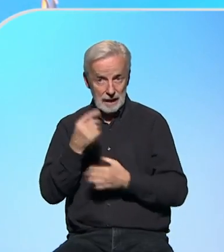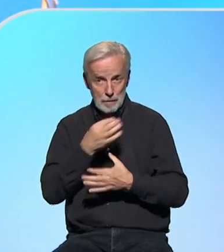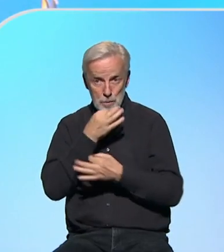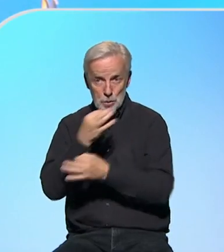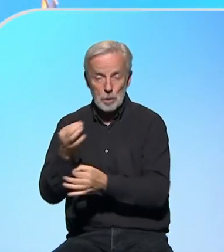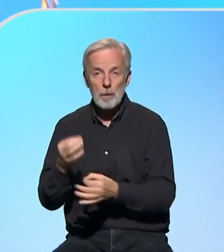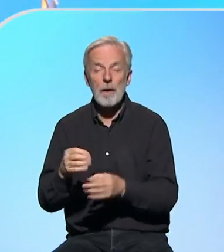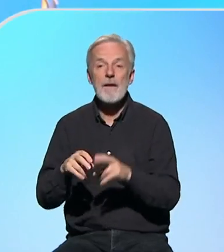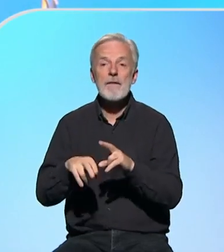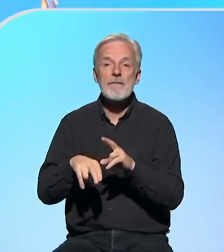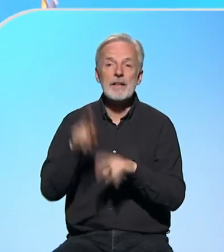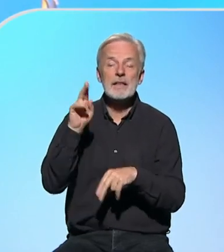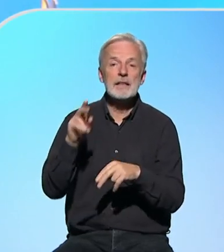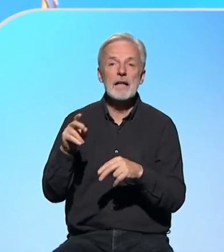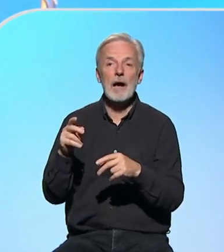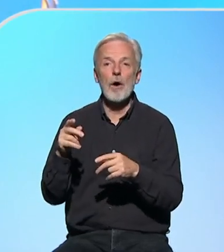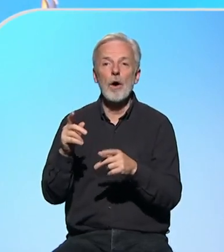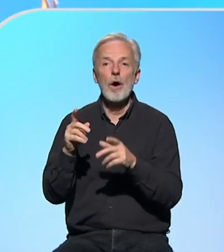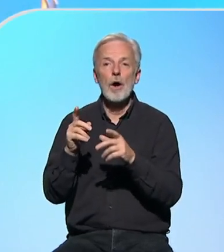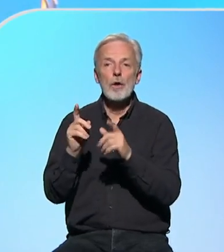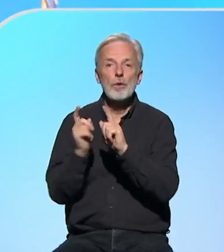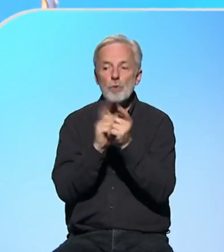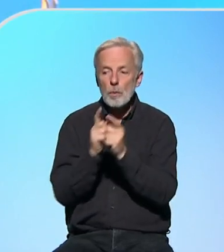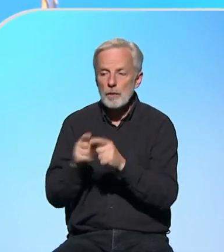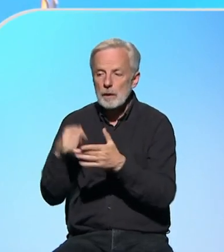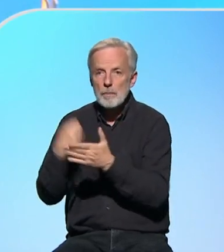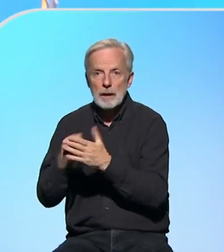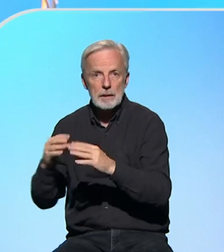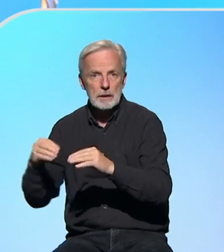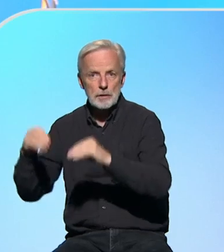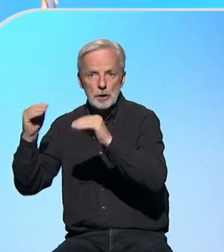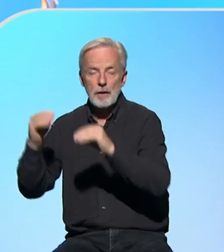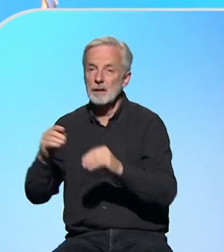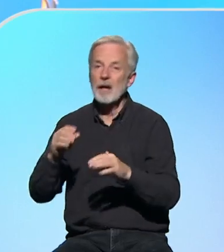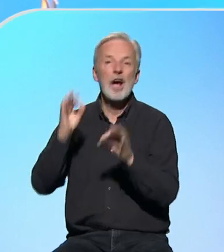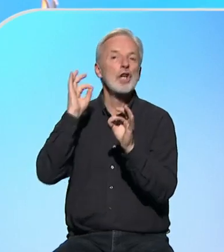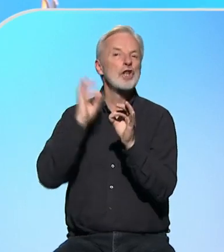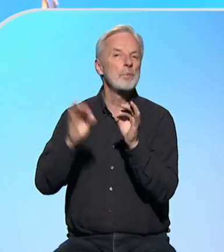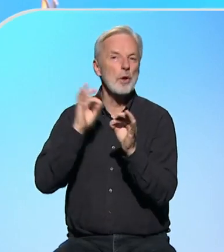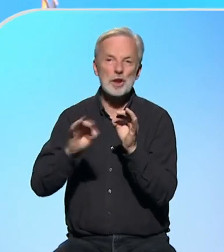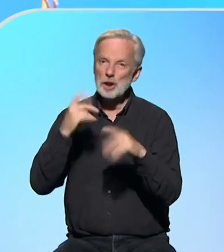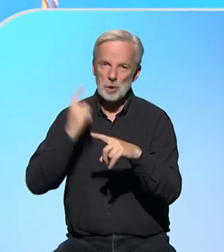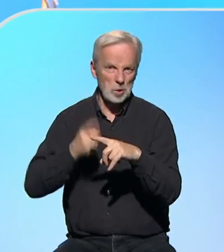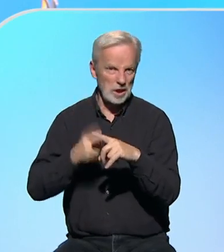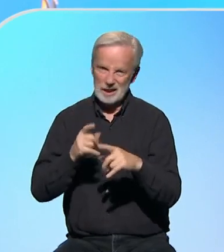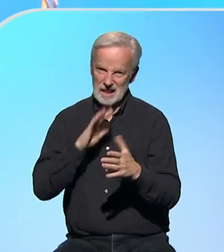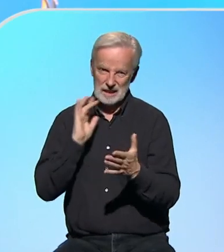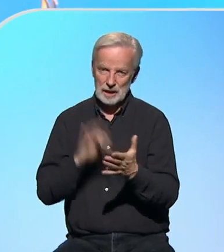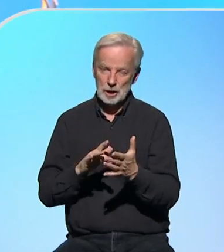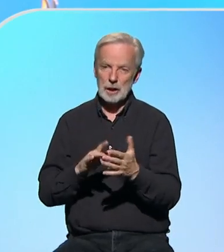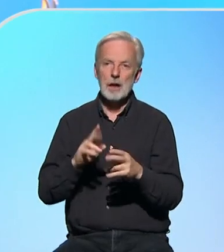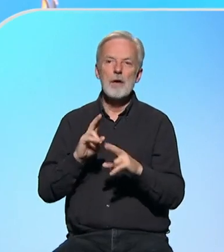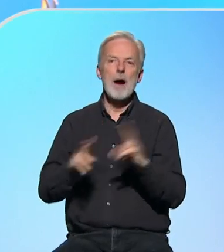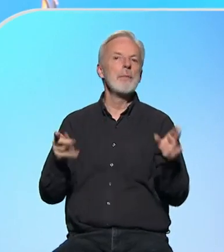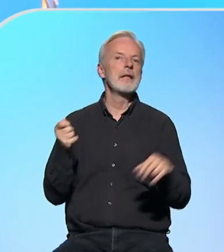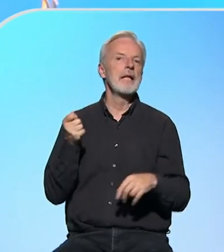peníze efektivnějším způsobem a nedávat to jenom na spořící účty. To znamená, můžou udělat rozhodně větší přípravu na své straně, ale zároveň by